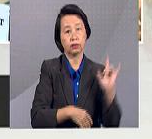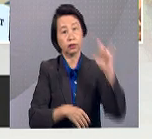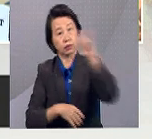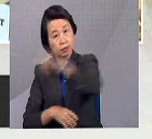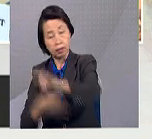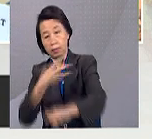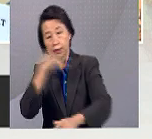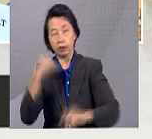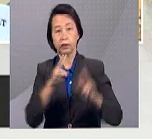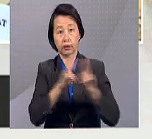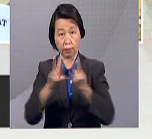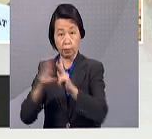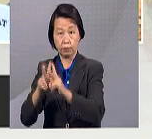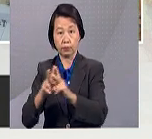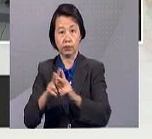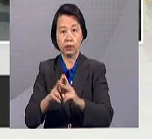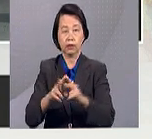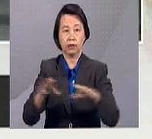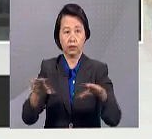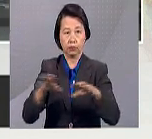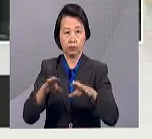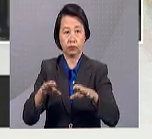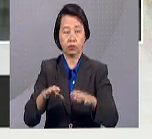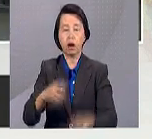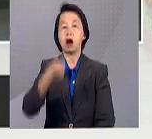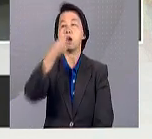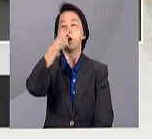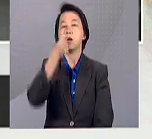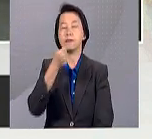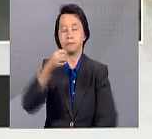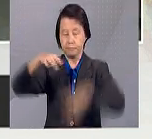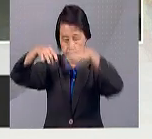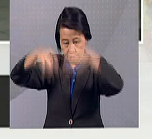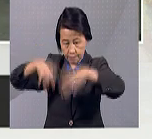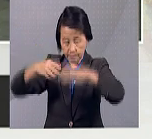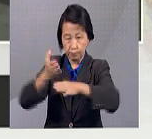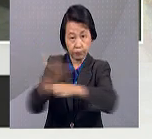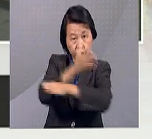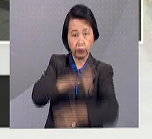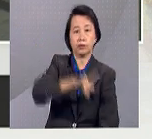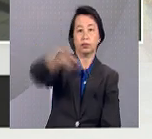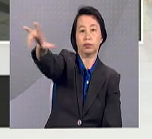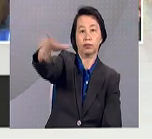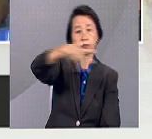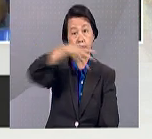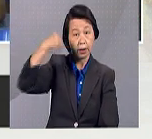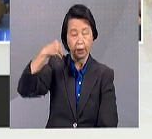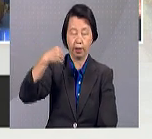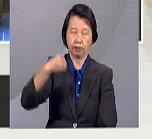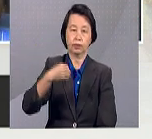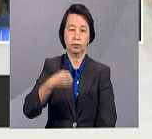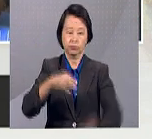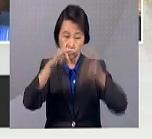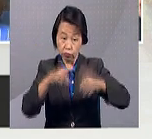pulang ke kampung halaman menjalani swab test sebelum diterbangkan pulang ke kampung